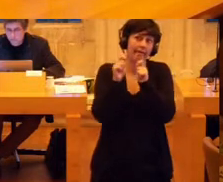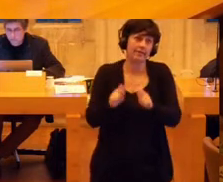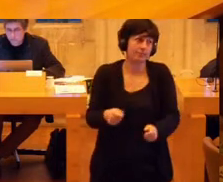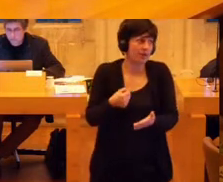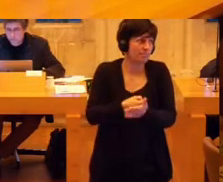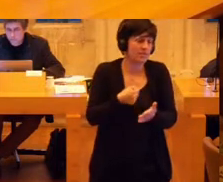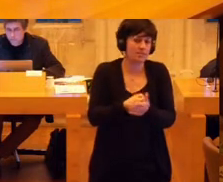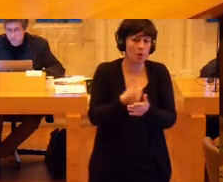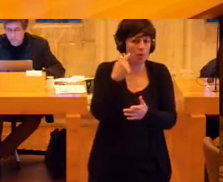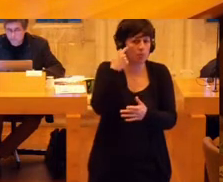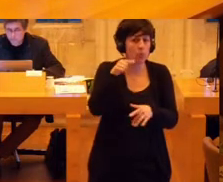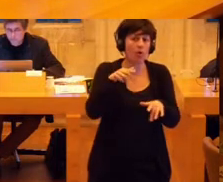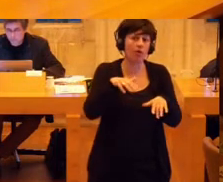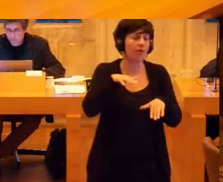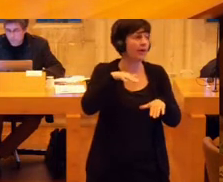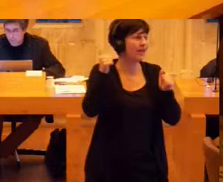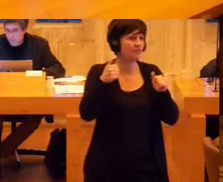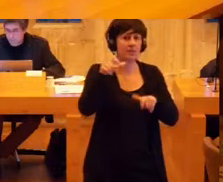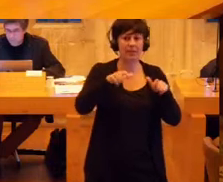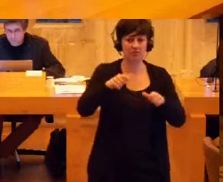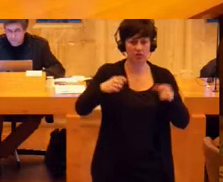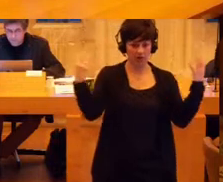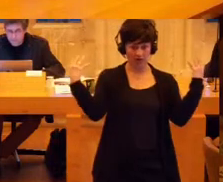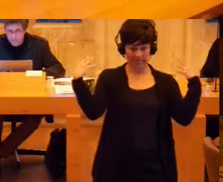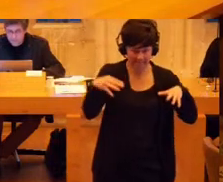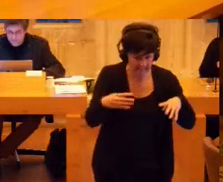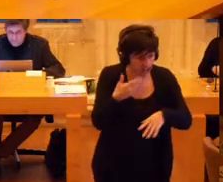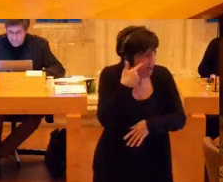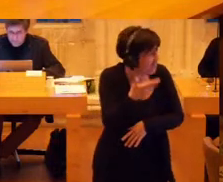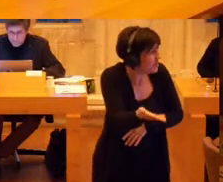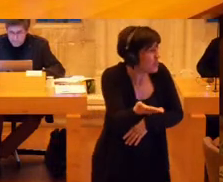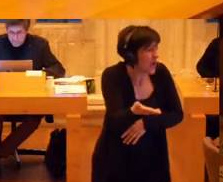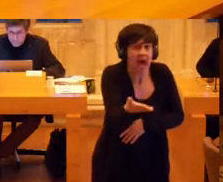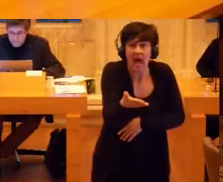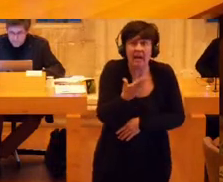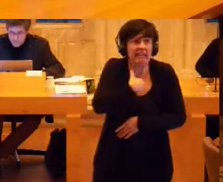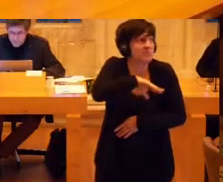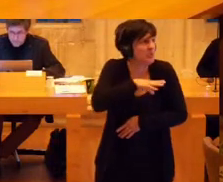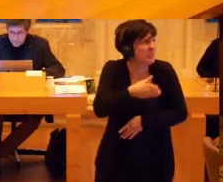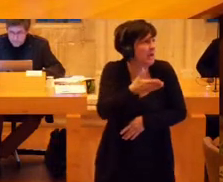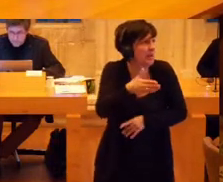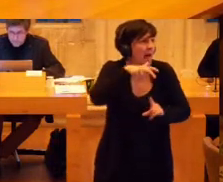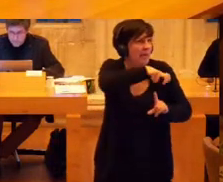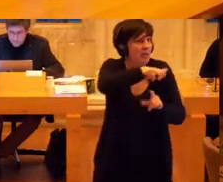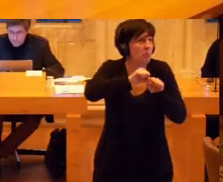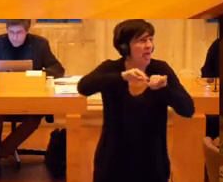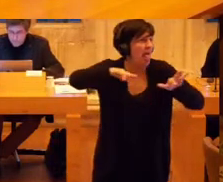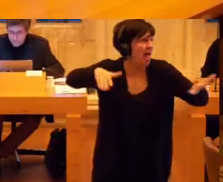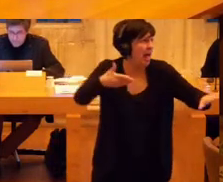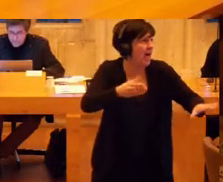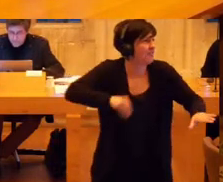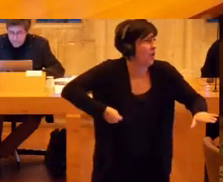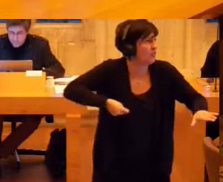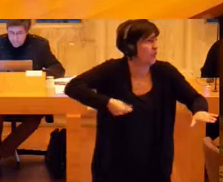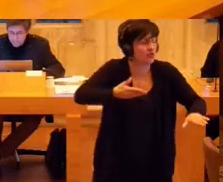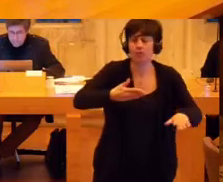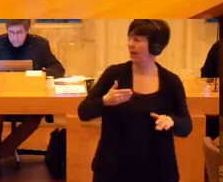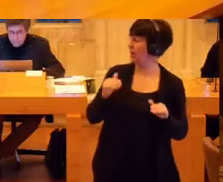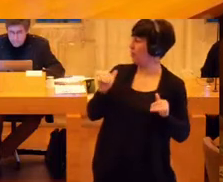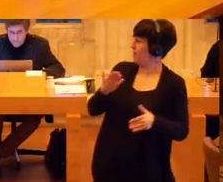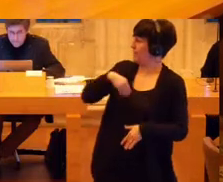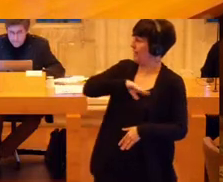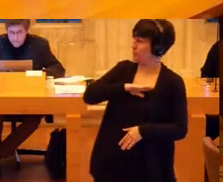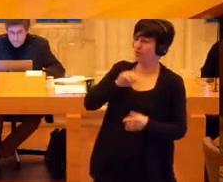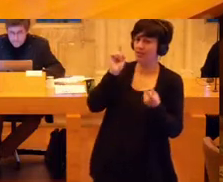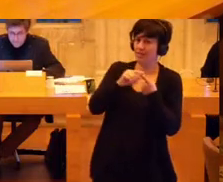que tel ou tel ne soit pas mis à l'index, entre guillemets, comme si, effectivement, il était responsable de l'arrivée de la mérule à cet endroit-là. Il y a une responsabilité par rapport